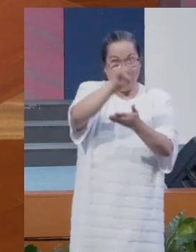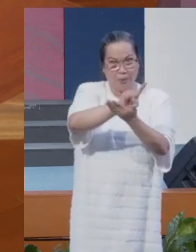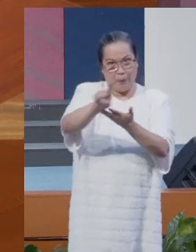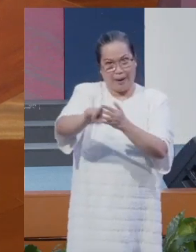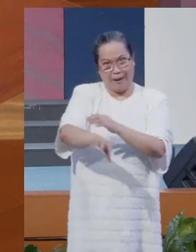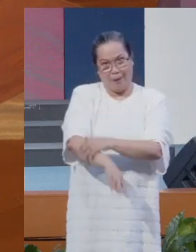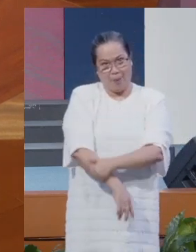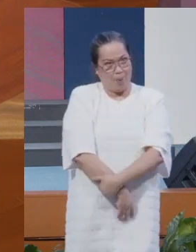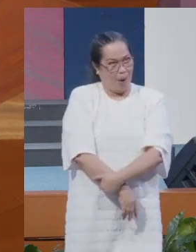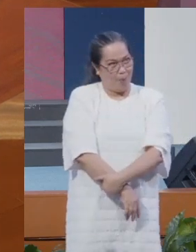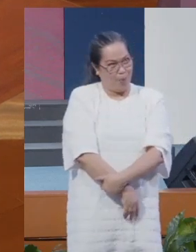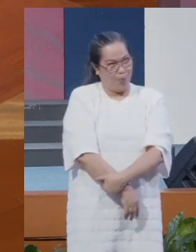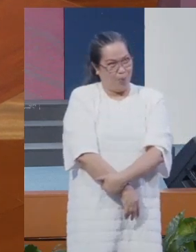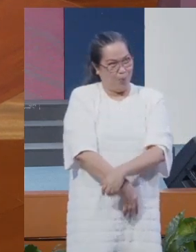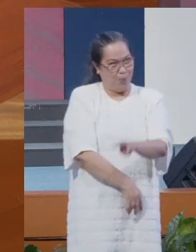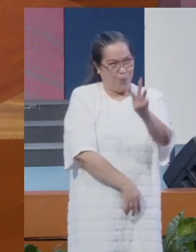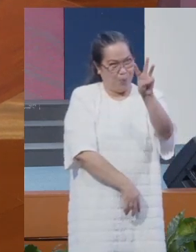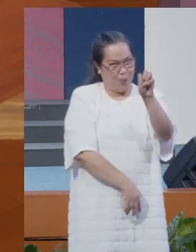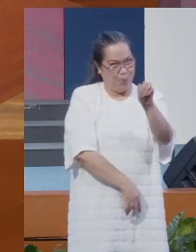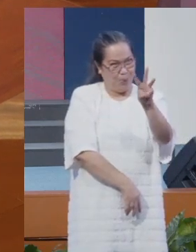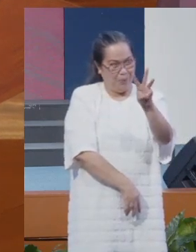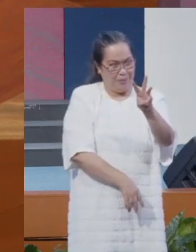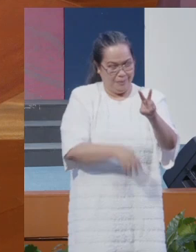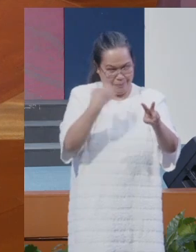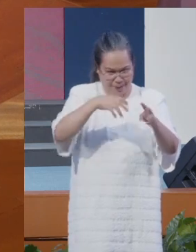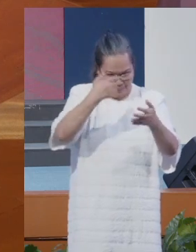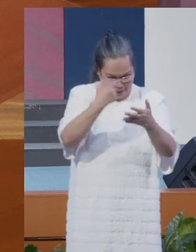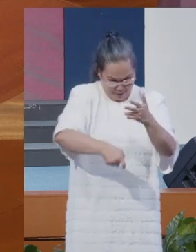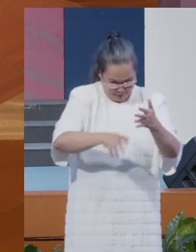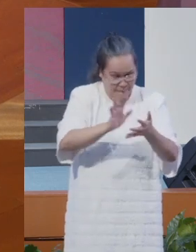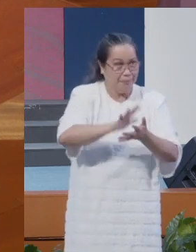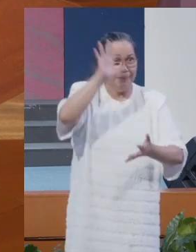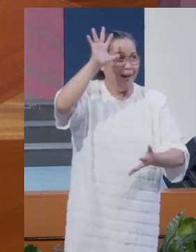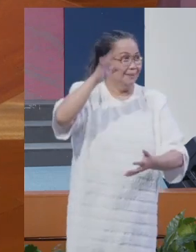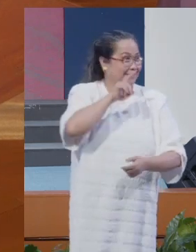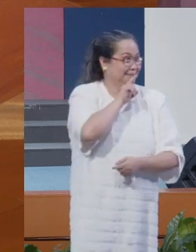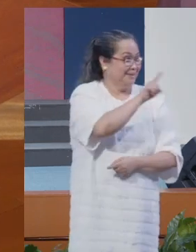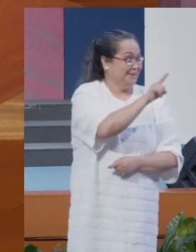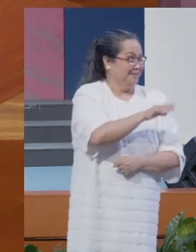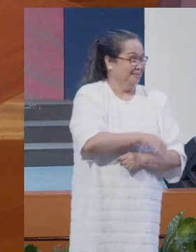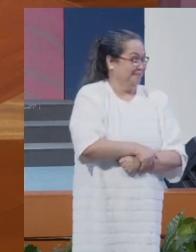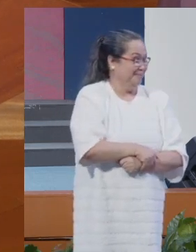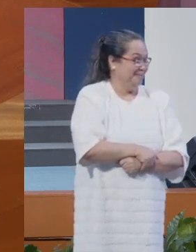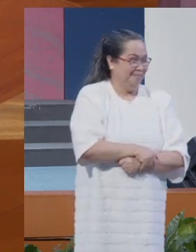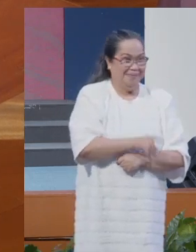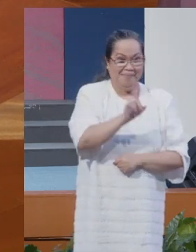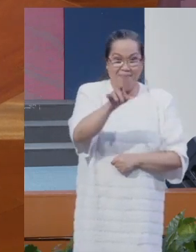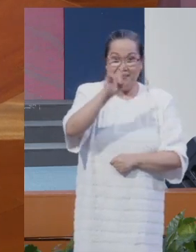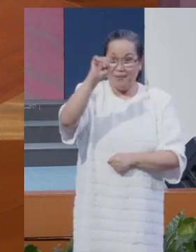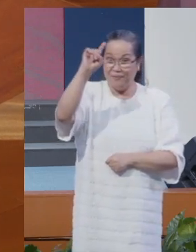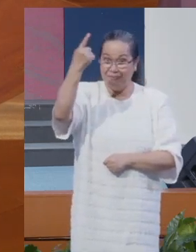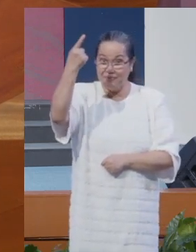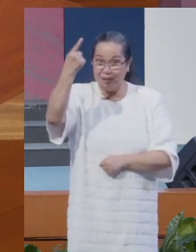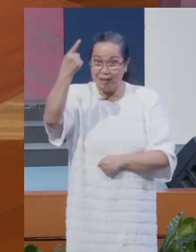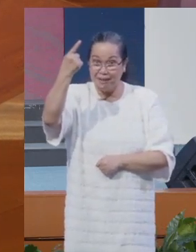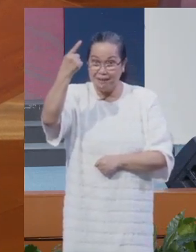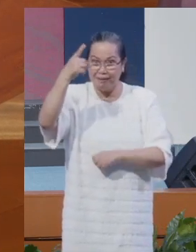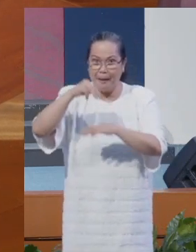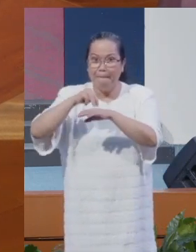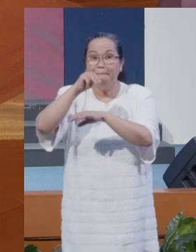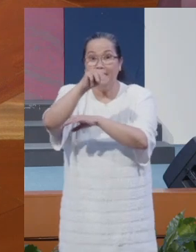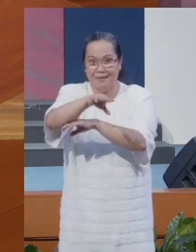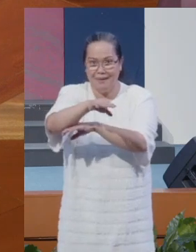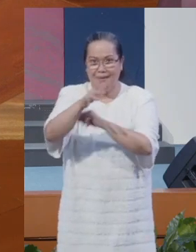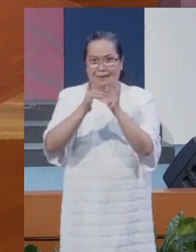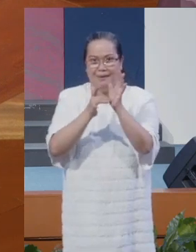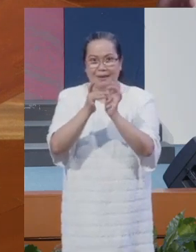linggo. Grabe, no? Ang laki siguro ng gastos noon. No? In fact, yung una niyang mirakulo, nung siya ay nasa